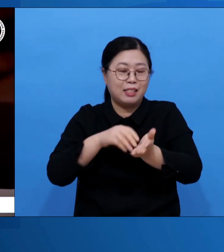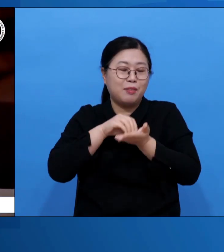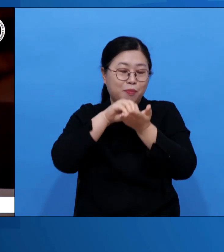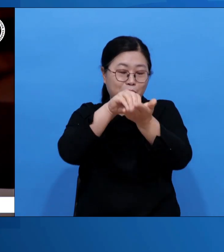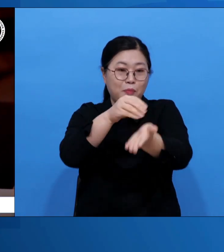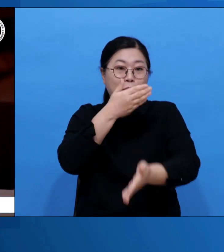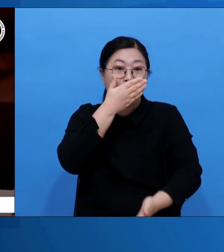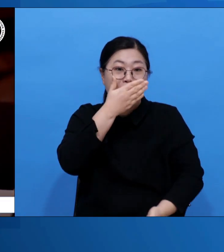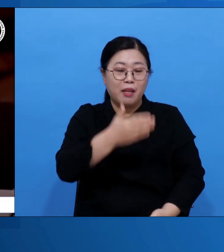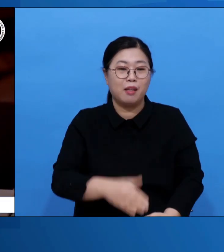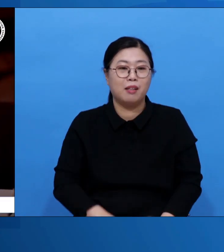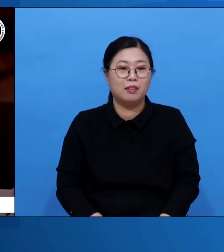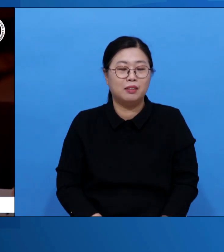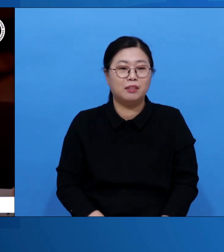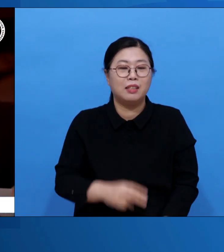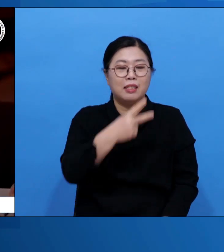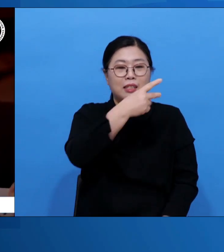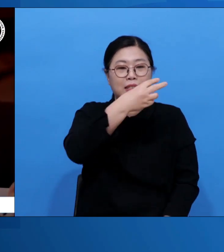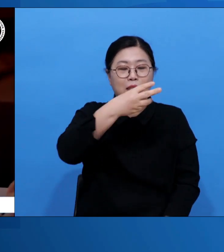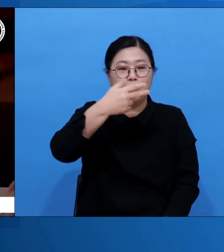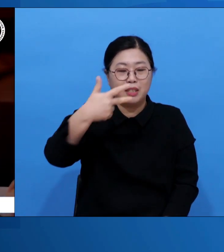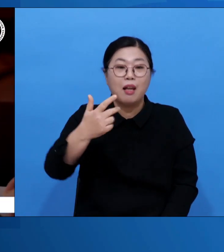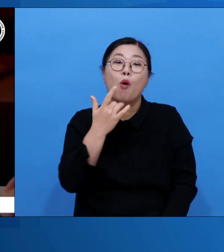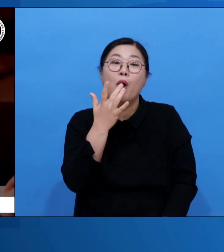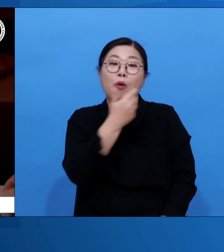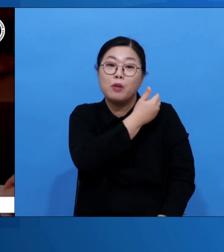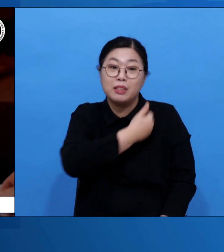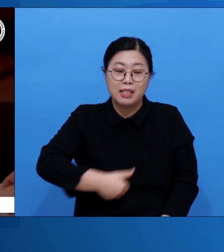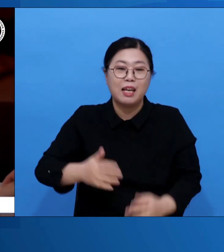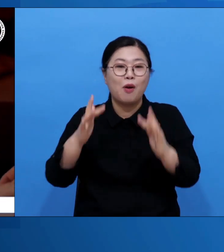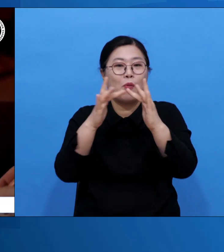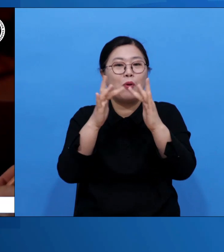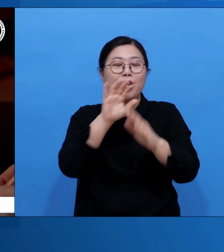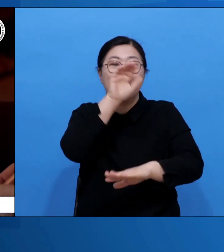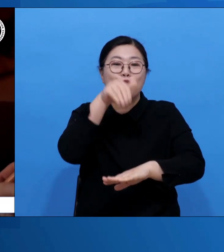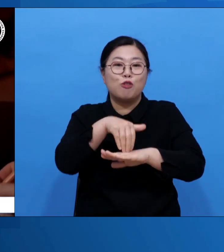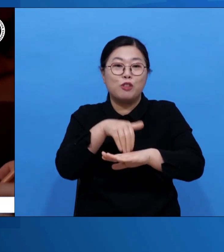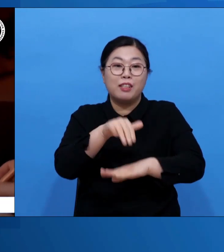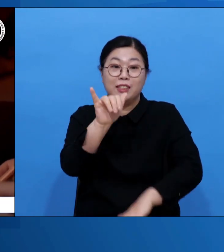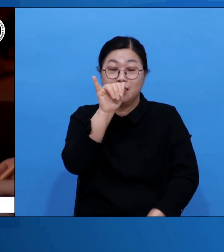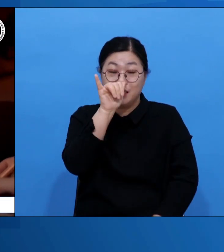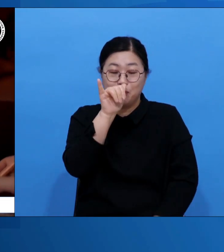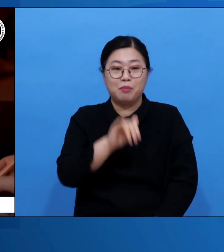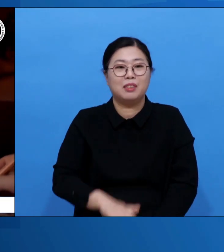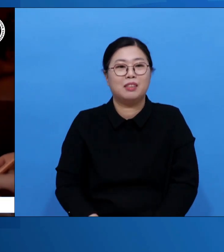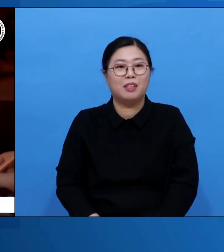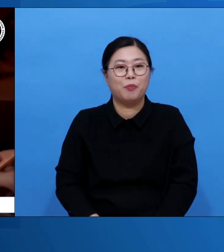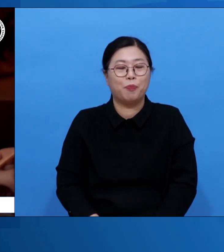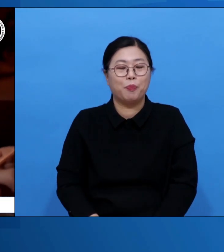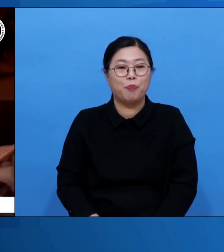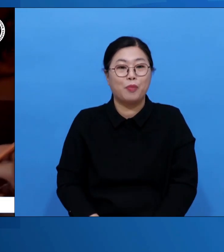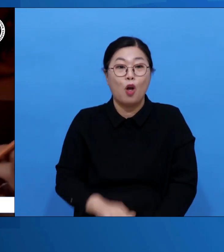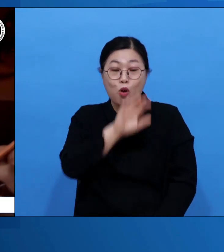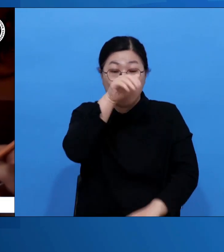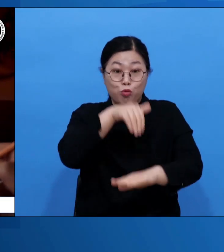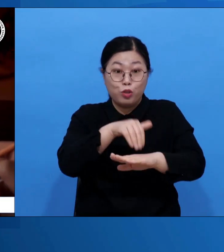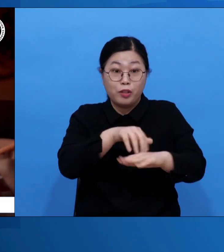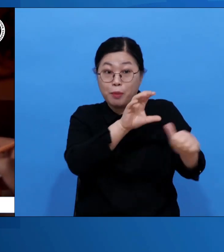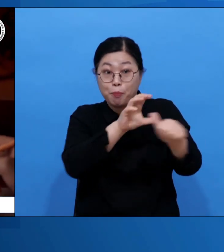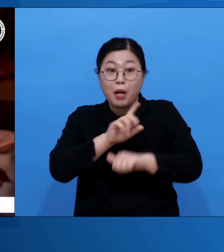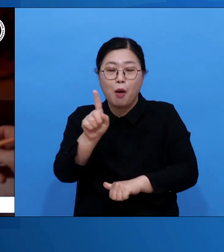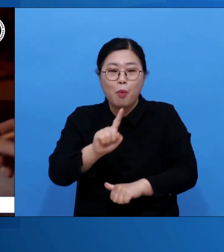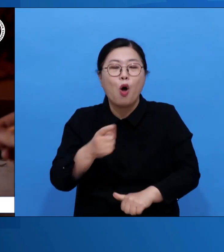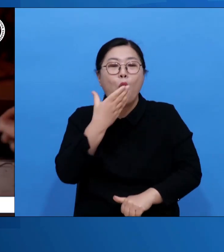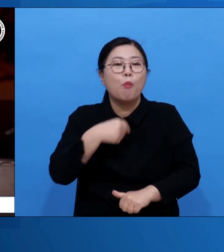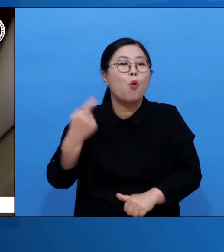237 화요제자 온라인 훈련이 오는 22일 열립니다. 이번 달에도 개정판 복음 편지를 교재로 강의가 진행됩니다.